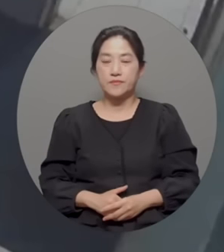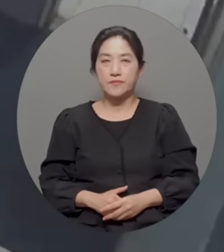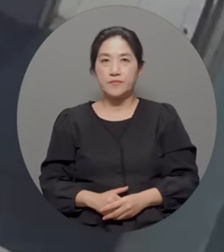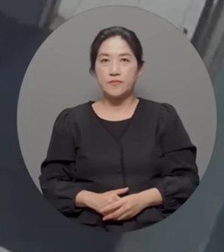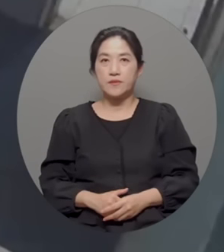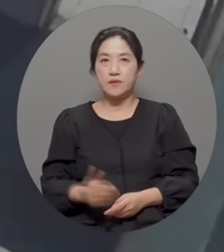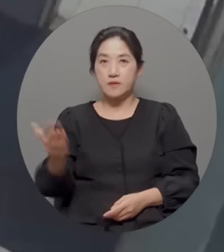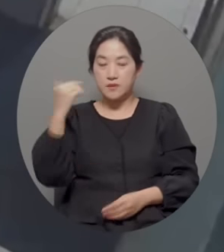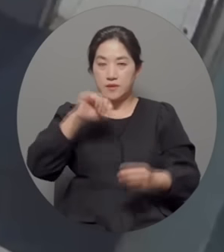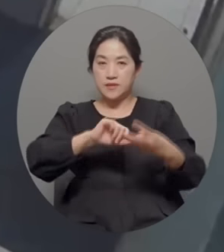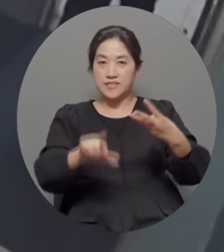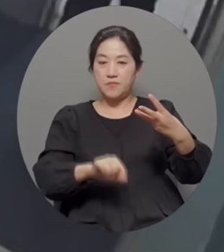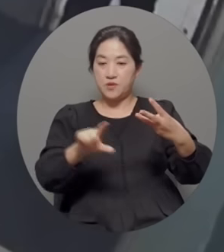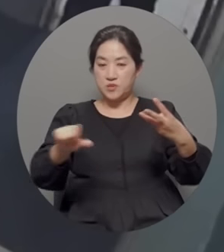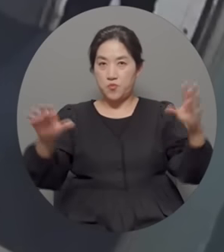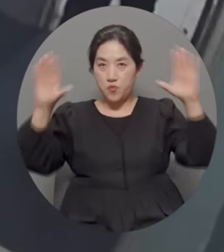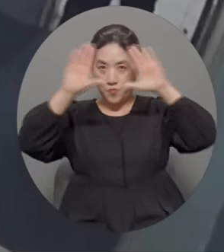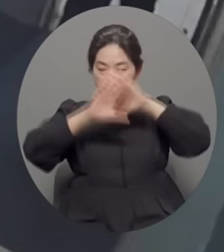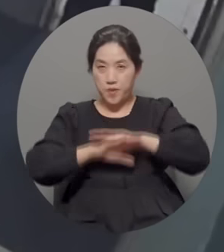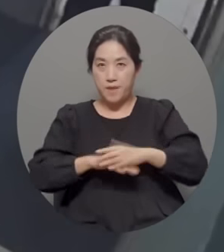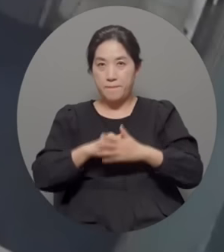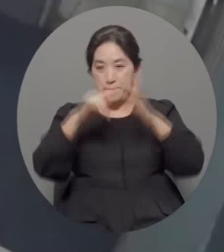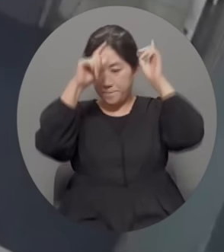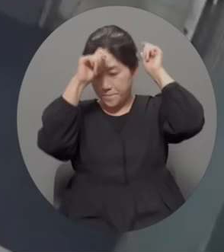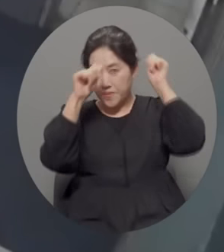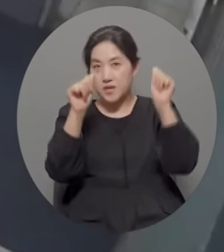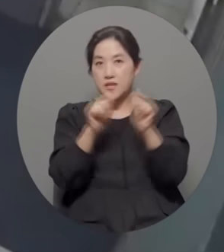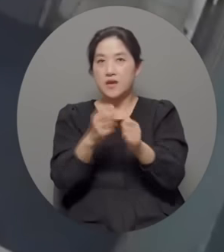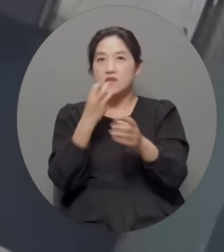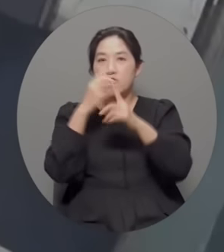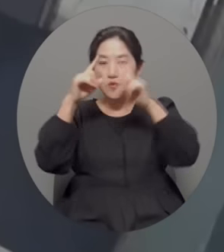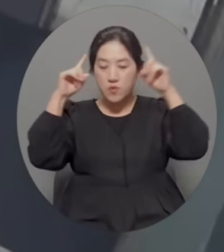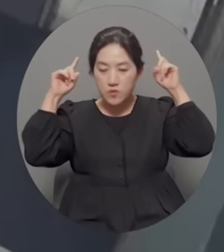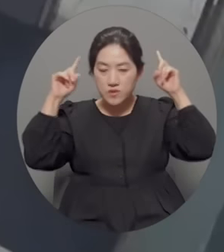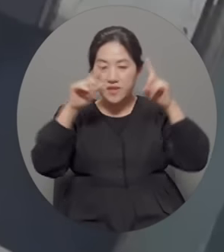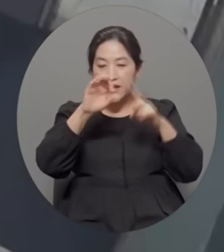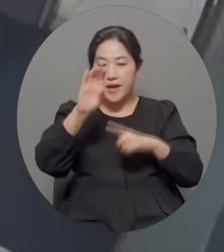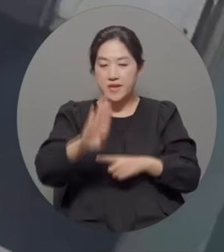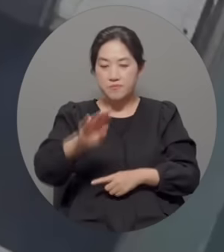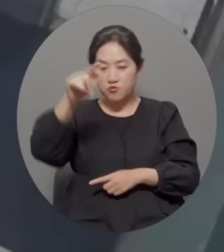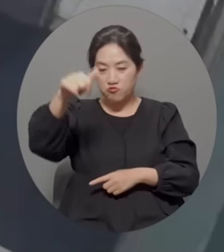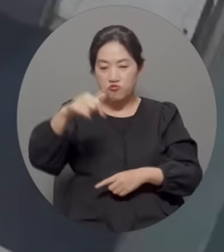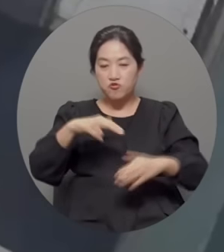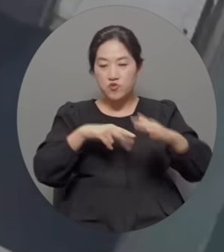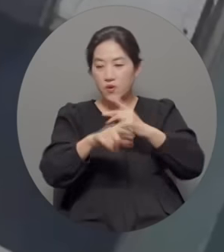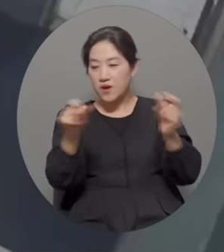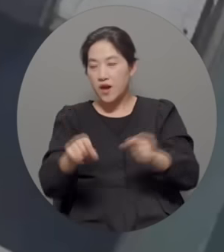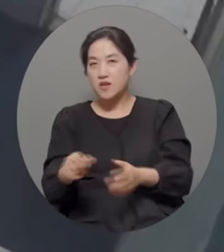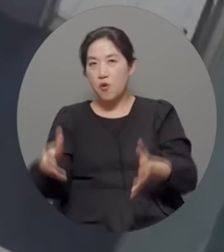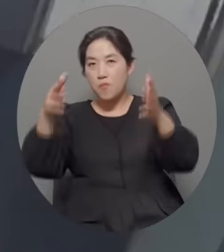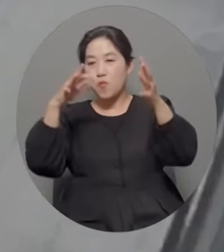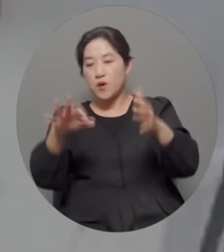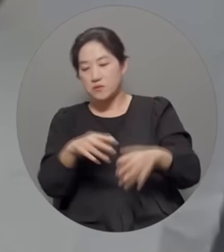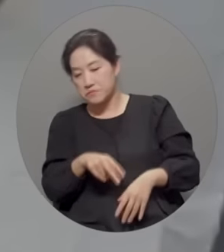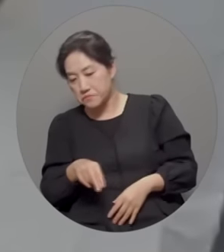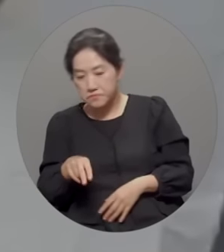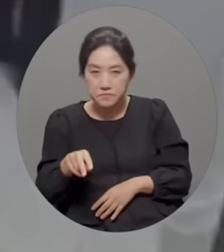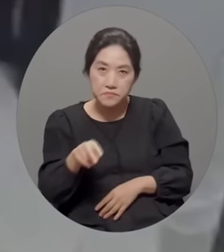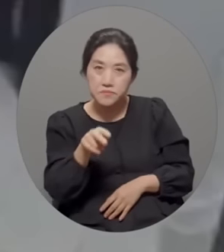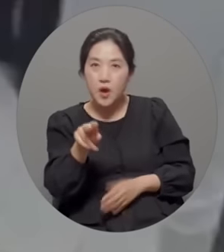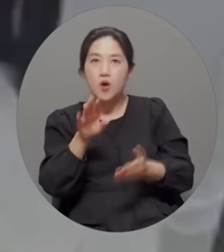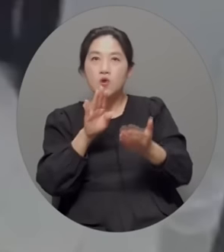지난 3월 15일 밤, 모자를 쓴 남성이 서울대 입구역 인근 건물 화장실을 기웃거립니다. 잠시